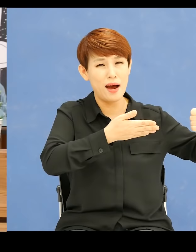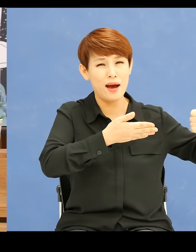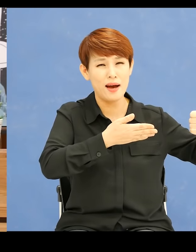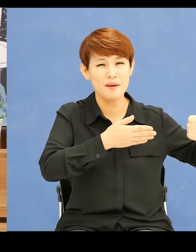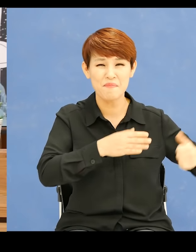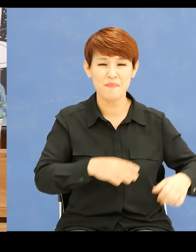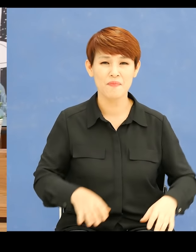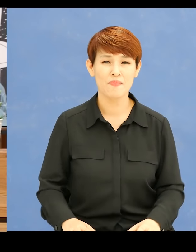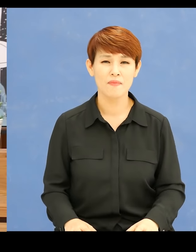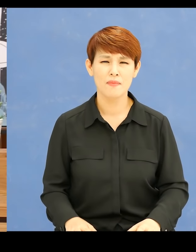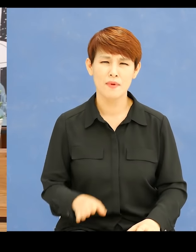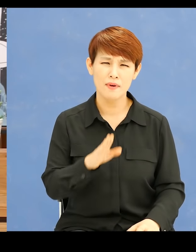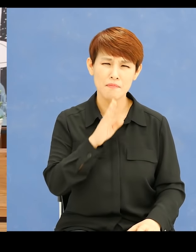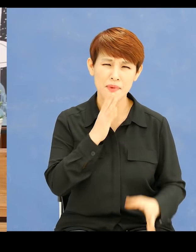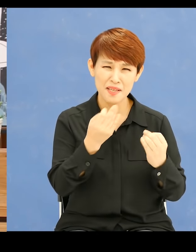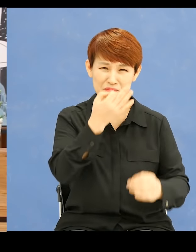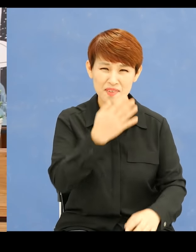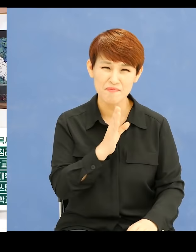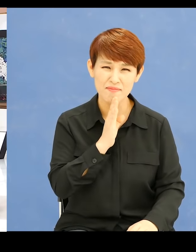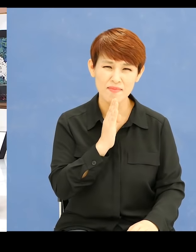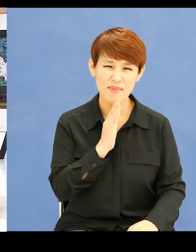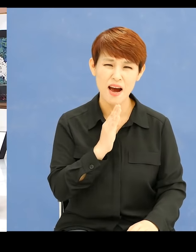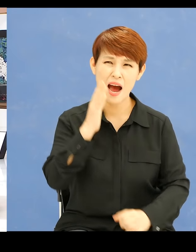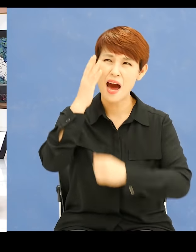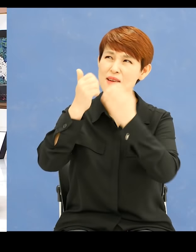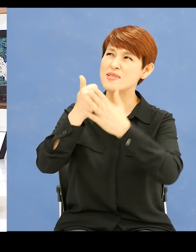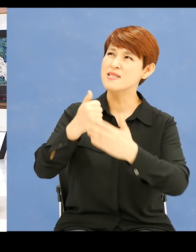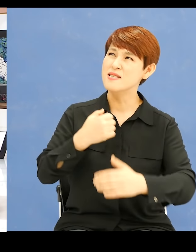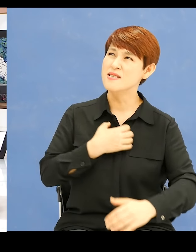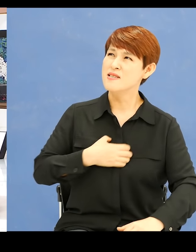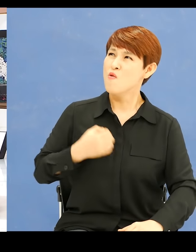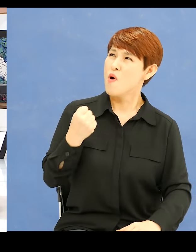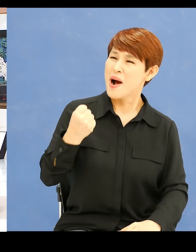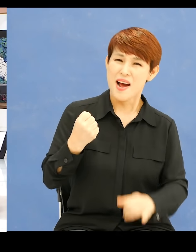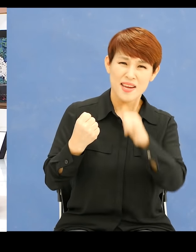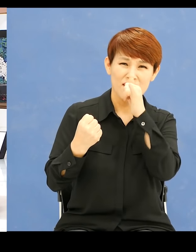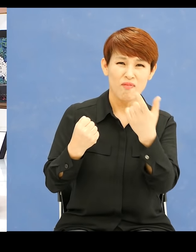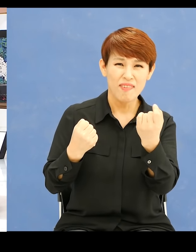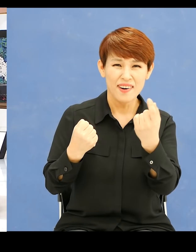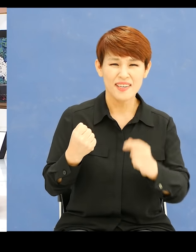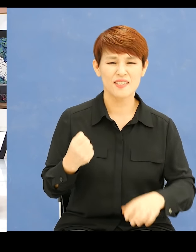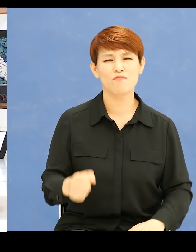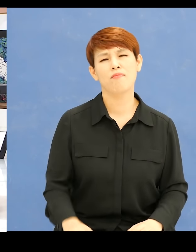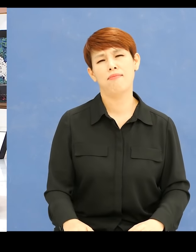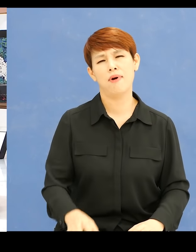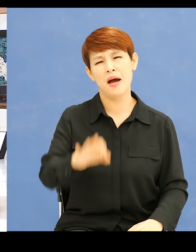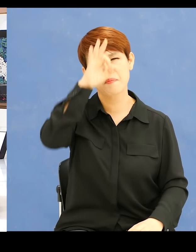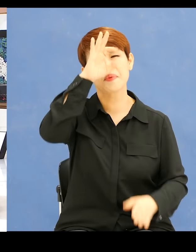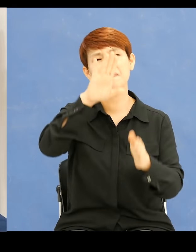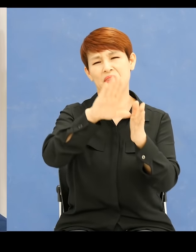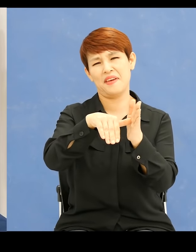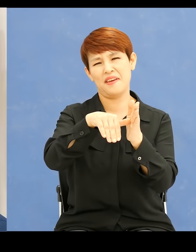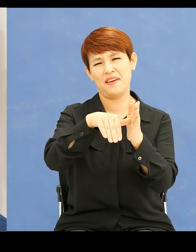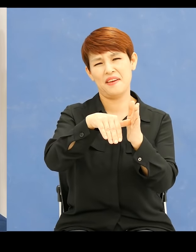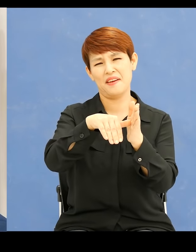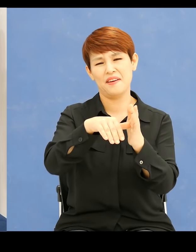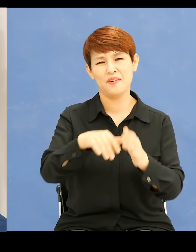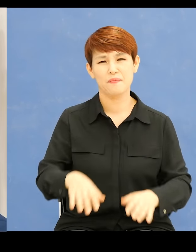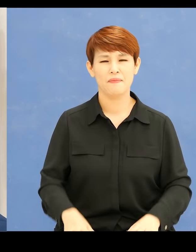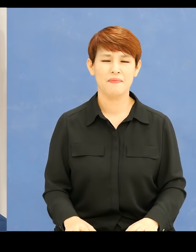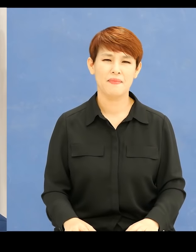정도로 네. 어떠셨어요? 가셔서 얼마나 힘드셨을까? 막 원망도 있으셨을 것 같고요. 와, 처음에 이제 뭐 IMF 때 가다 보니까 네. 그때부터